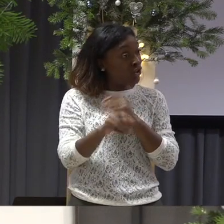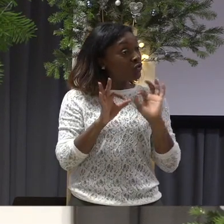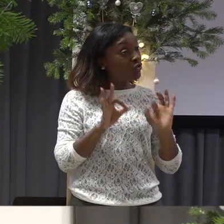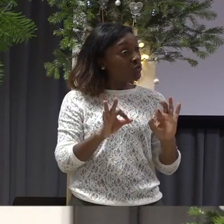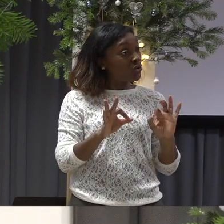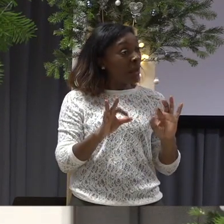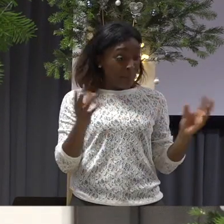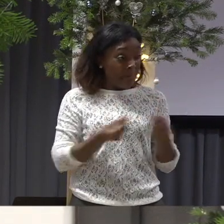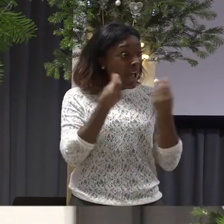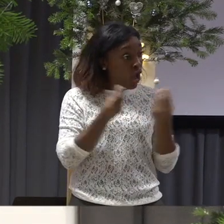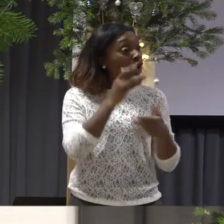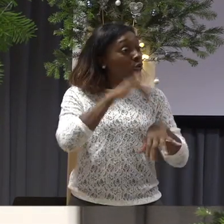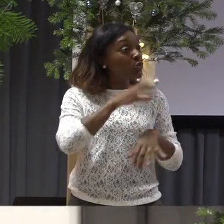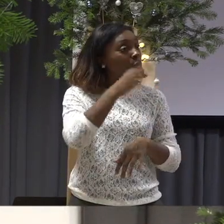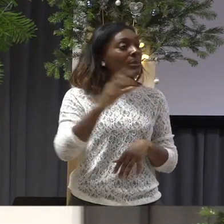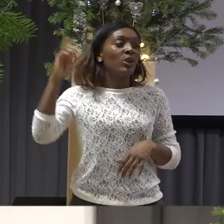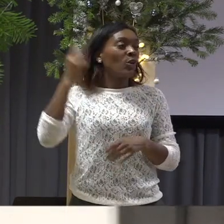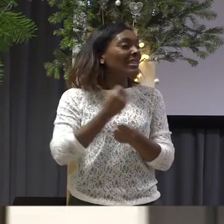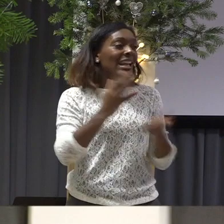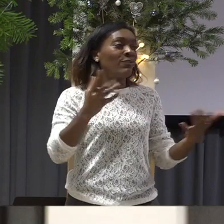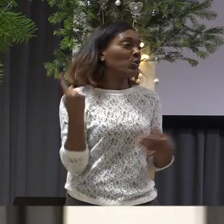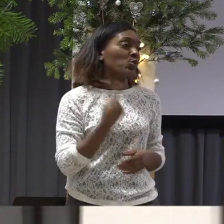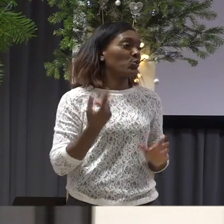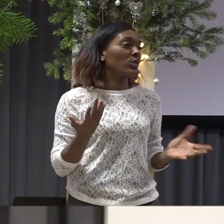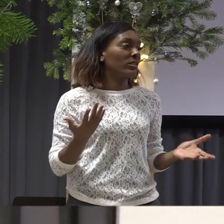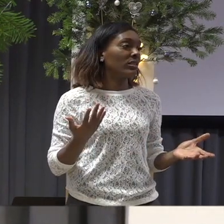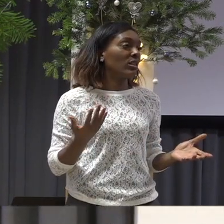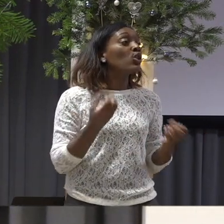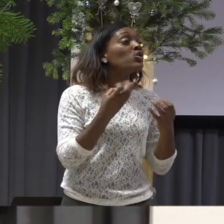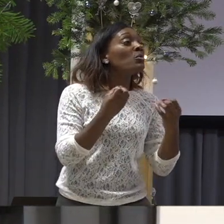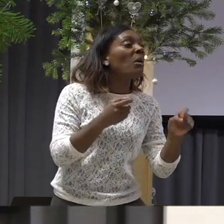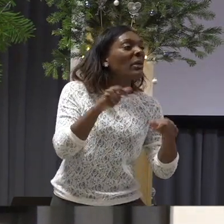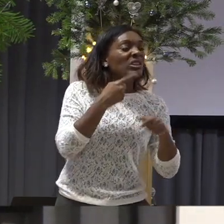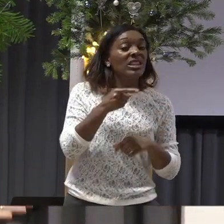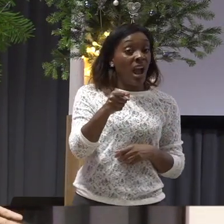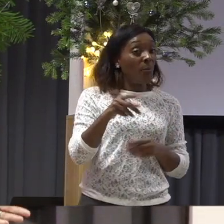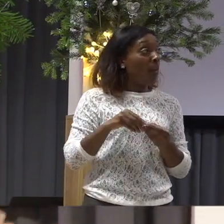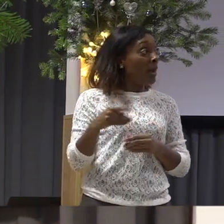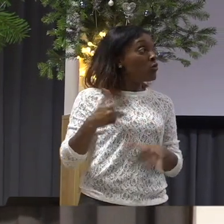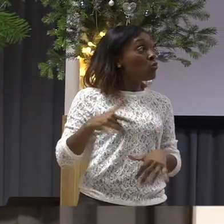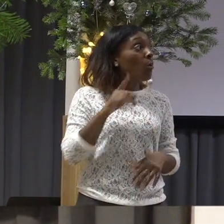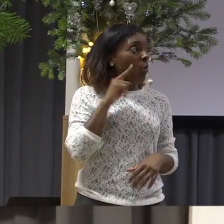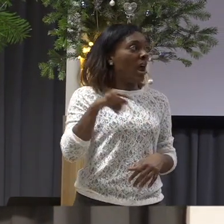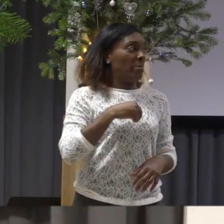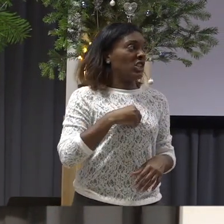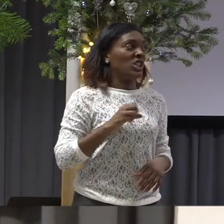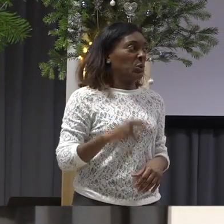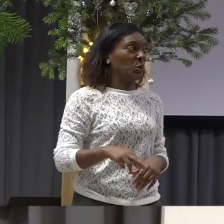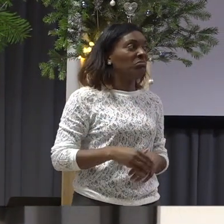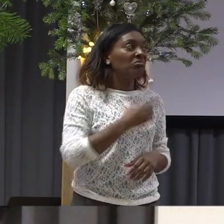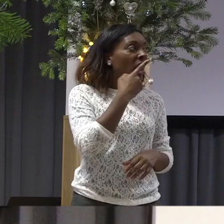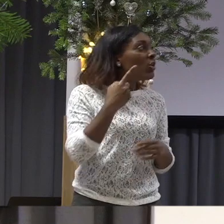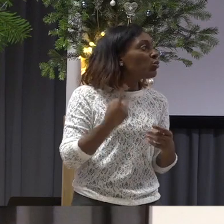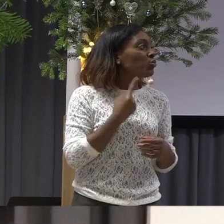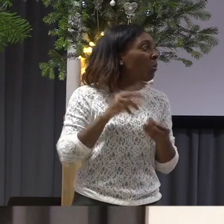Voilà. Ah, si il vit ça, elle vit ça, c'est parce qu'elle a péché, il a péché. Mais non, arrêtez ces